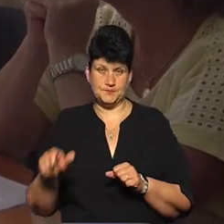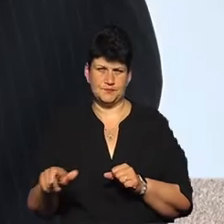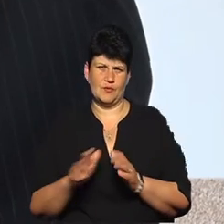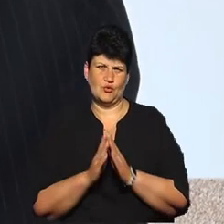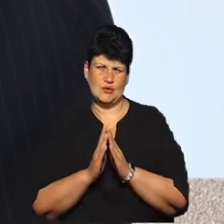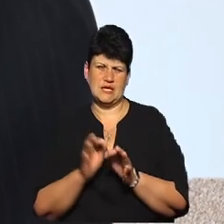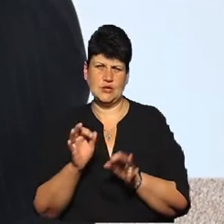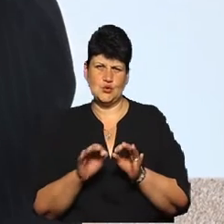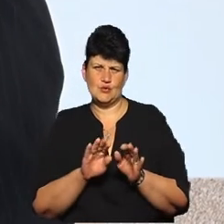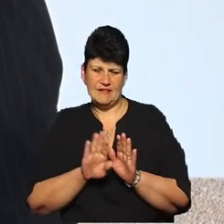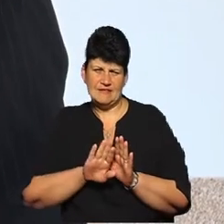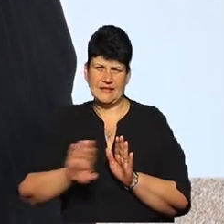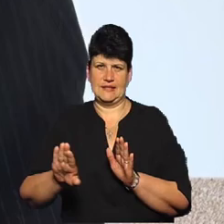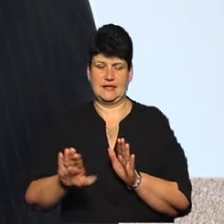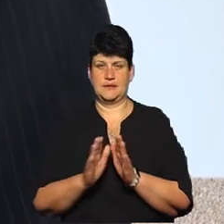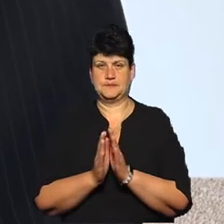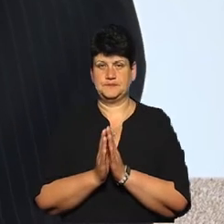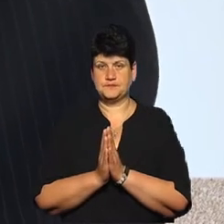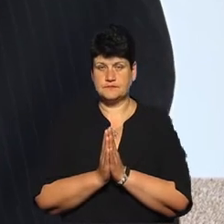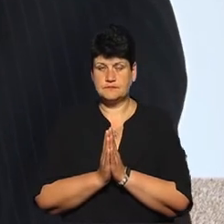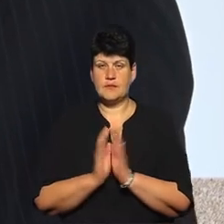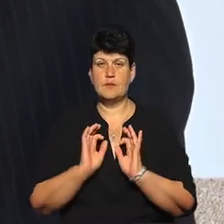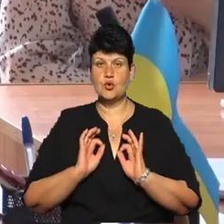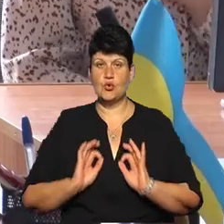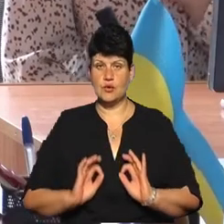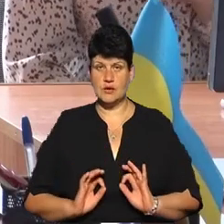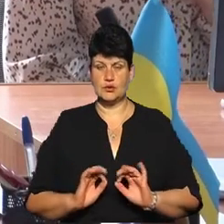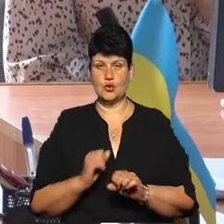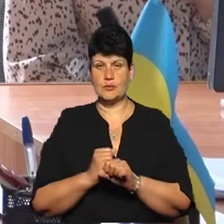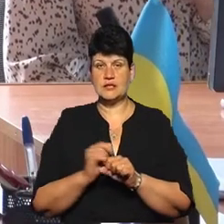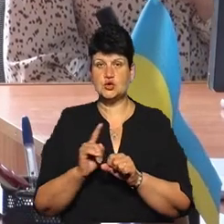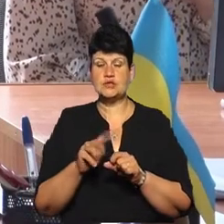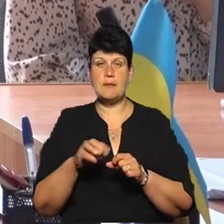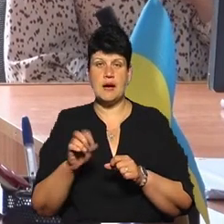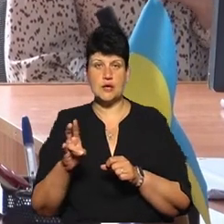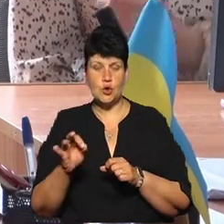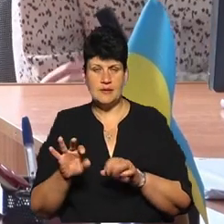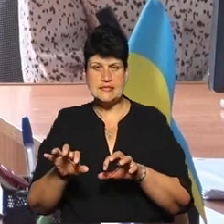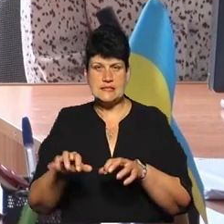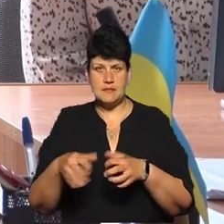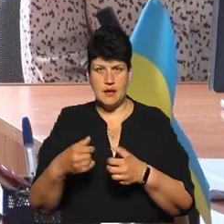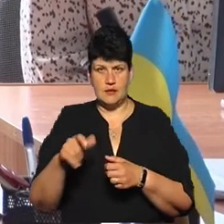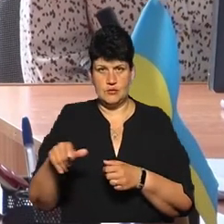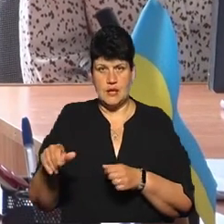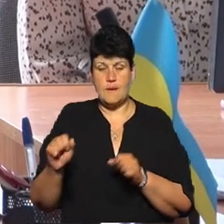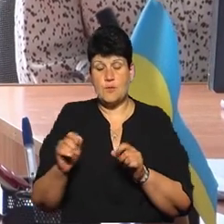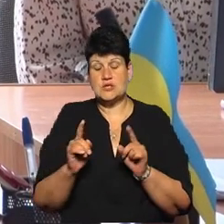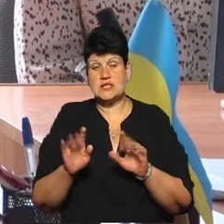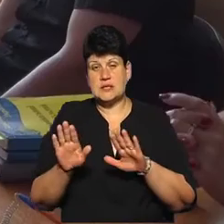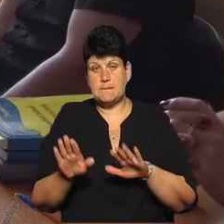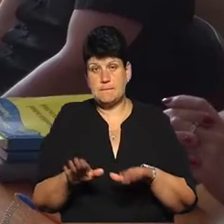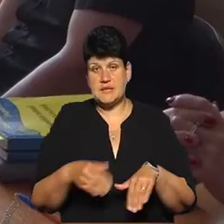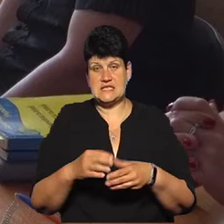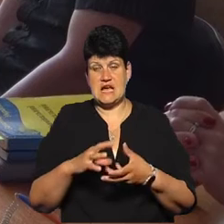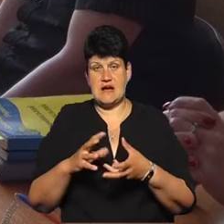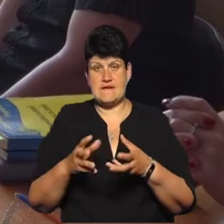клопотання прокурора. За словами одного з них, Олега Зражевського, робити щось з майном, яке вилучили у підозрюваних, можна лише після винесення